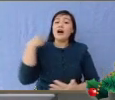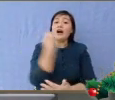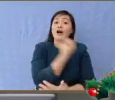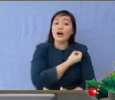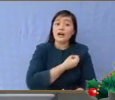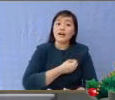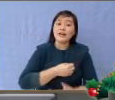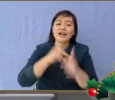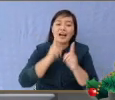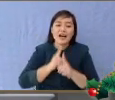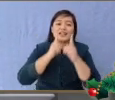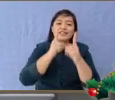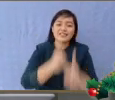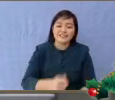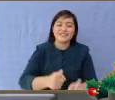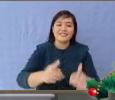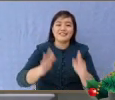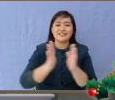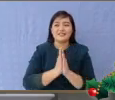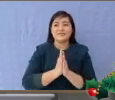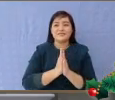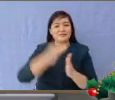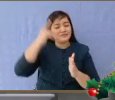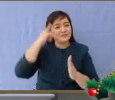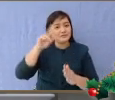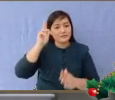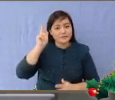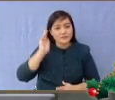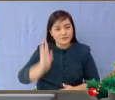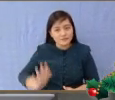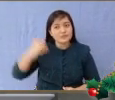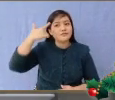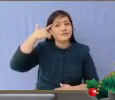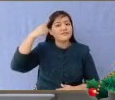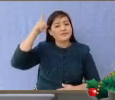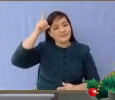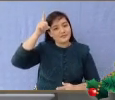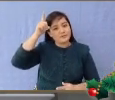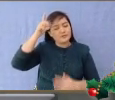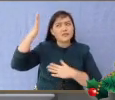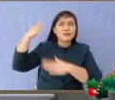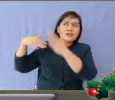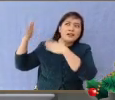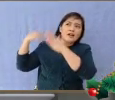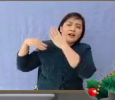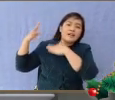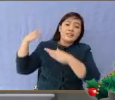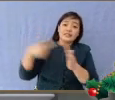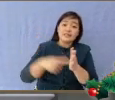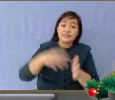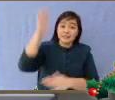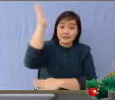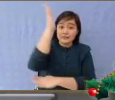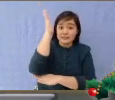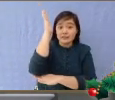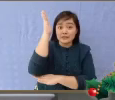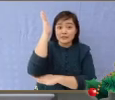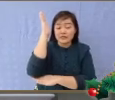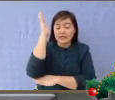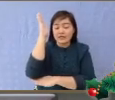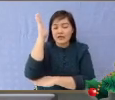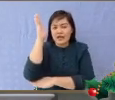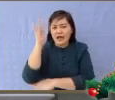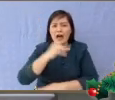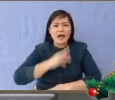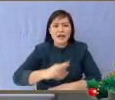kanina, natutuwa po ako kanilang tanghali habang nagla-lunch po kami at nakausap po namin yung atin